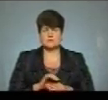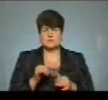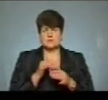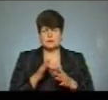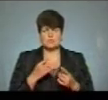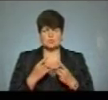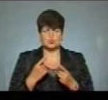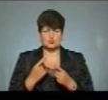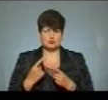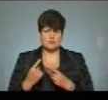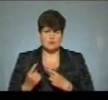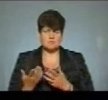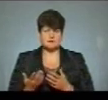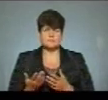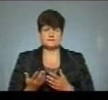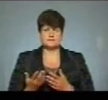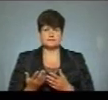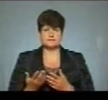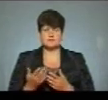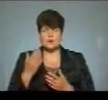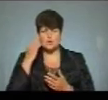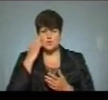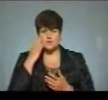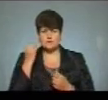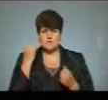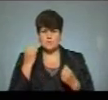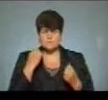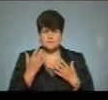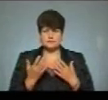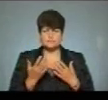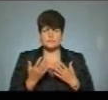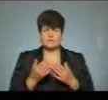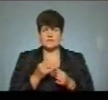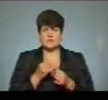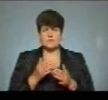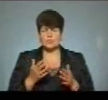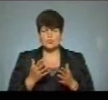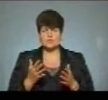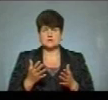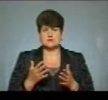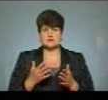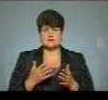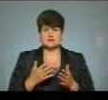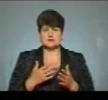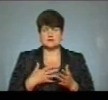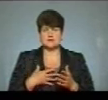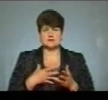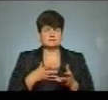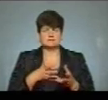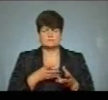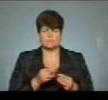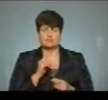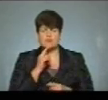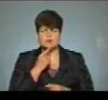так розмовляти, щоб він розмовляв. Голова ж поточена, туди ж він не може так, щоб я його і не напрягаю, бо йому тяжко